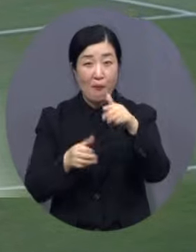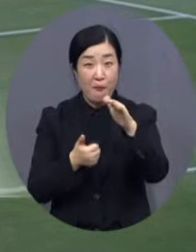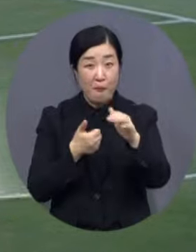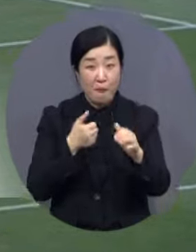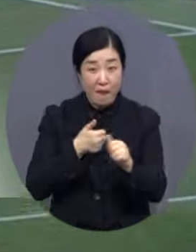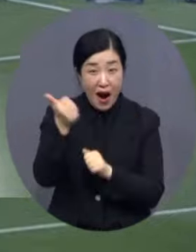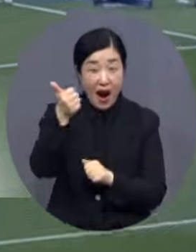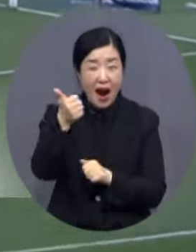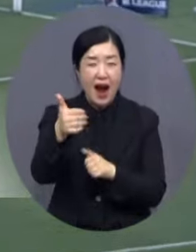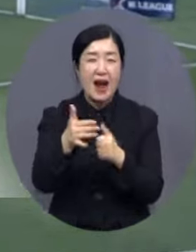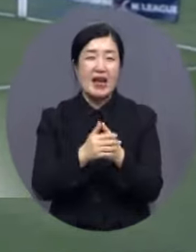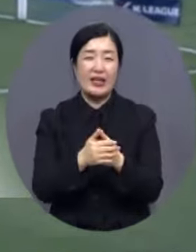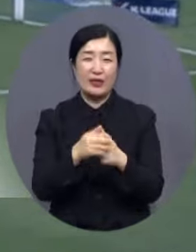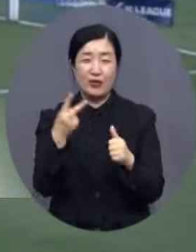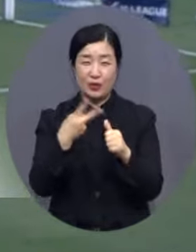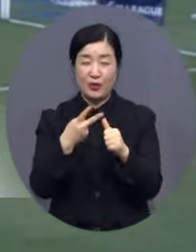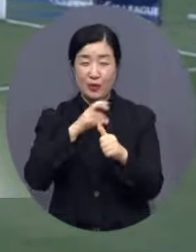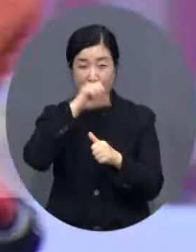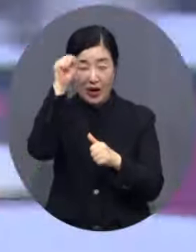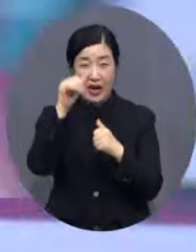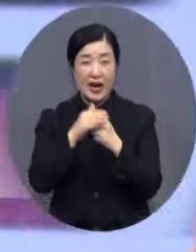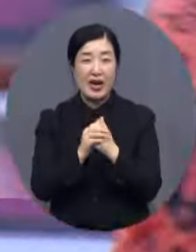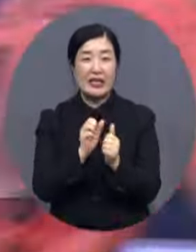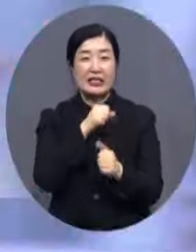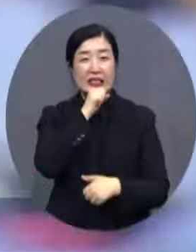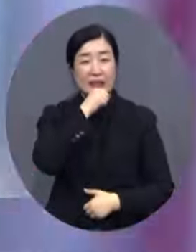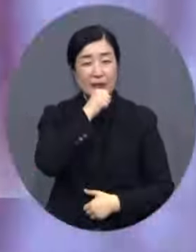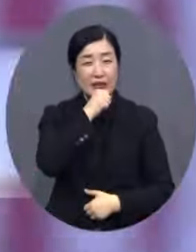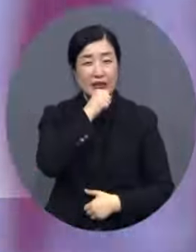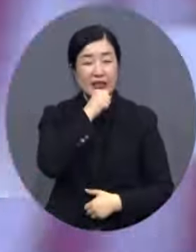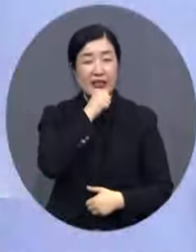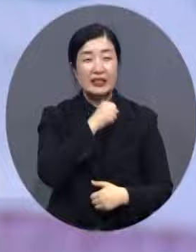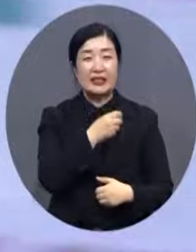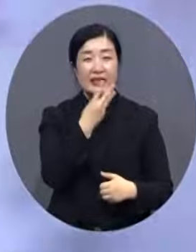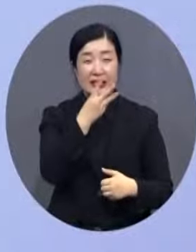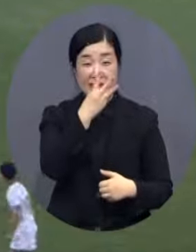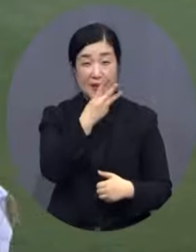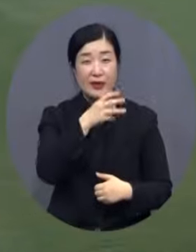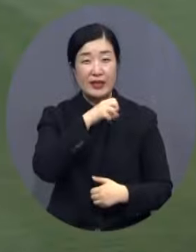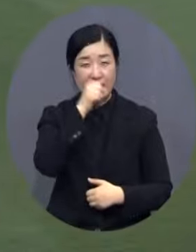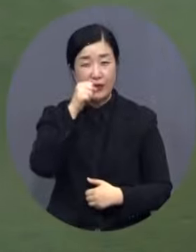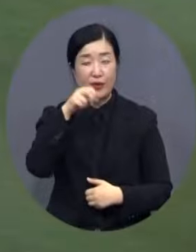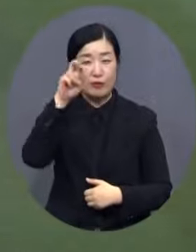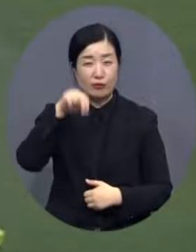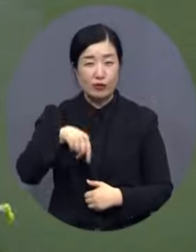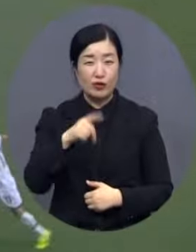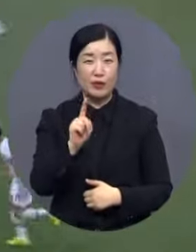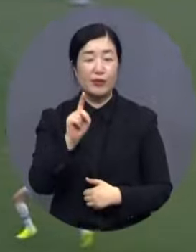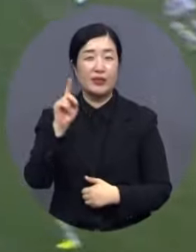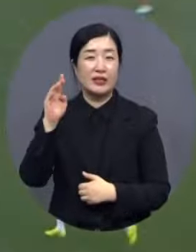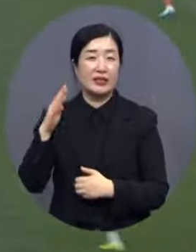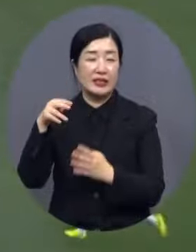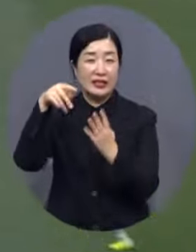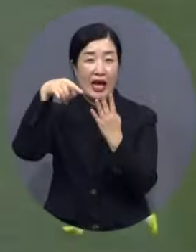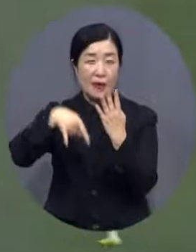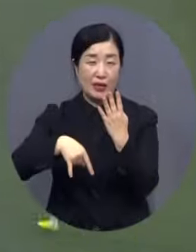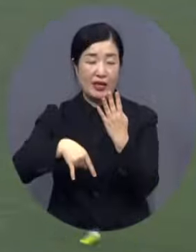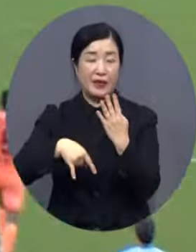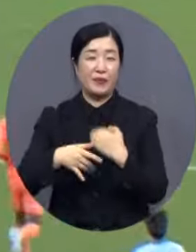꺾으면서 2연승을 달리고 있으며 시즌 성적 3승 1무 2패로 리그 4위를 기록하고 있습니다.